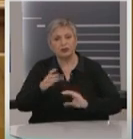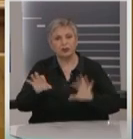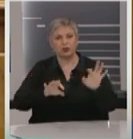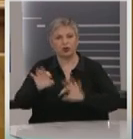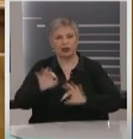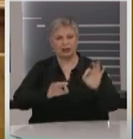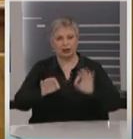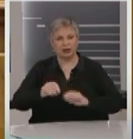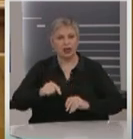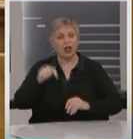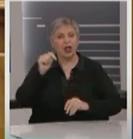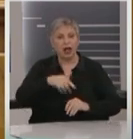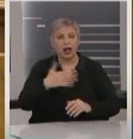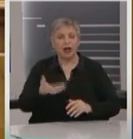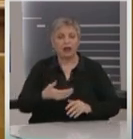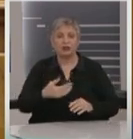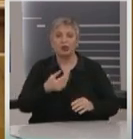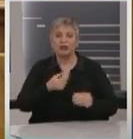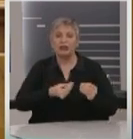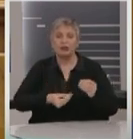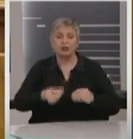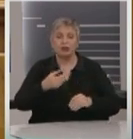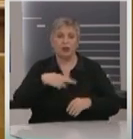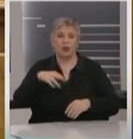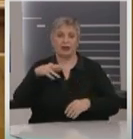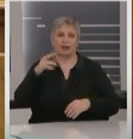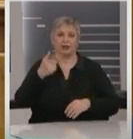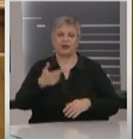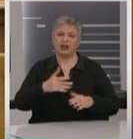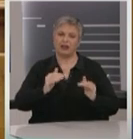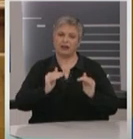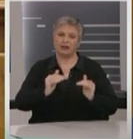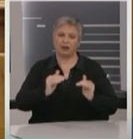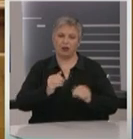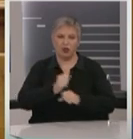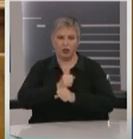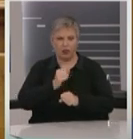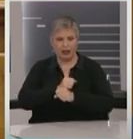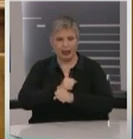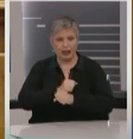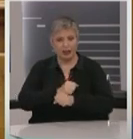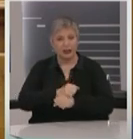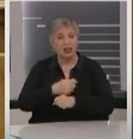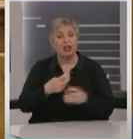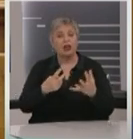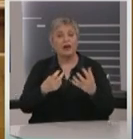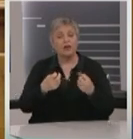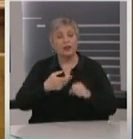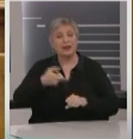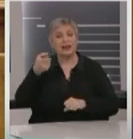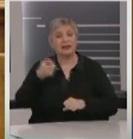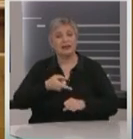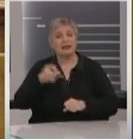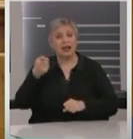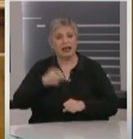που είπατε λοιπόν, αλλά ειδικότερα την τελευταία χρονιά, μέσα στο 2017, το 70% των νέων